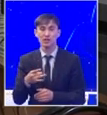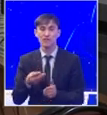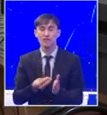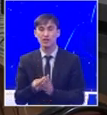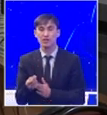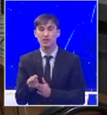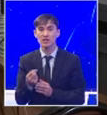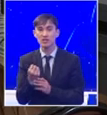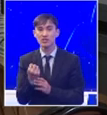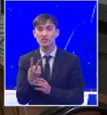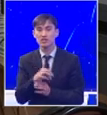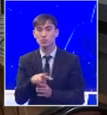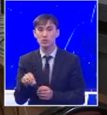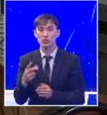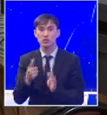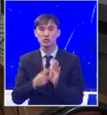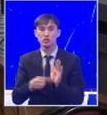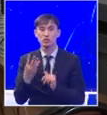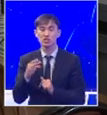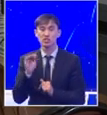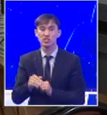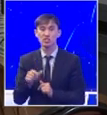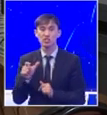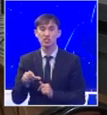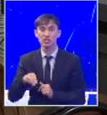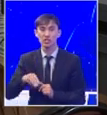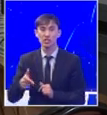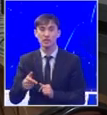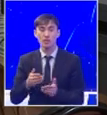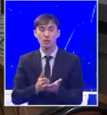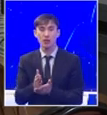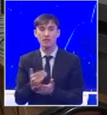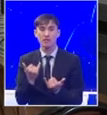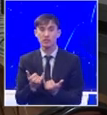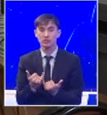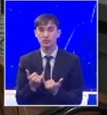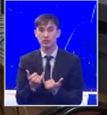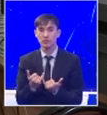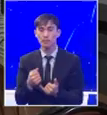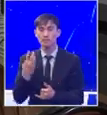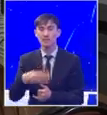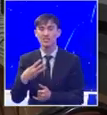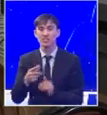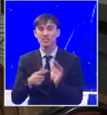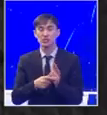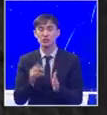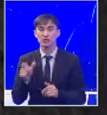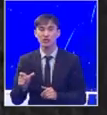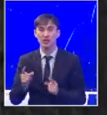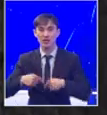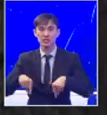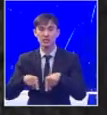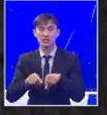выделено 12 миллионов 704 тысяч тенге. На сегодня направлено 37 человек по